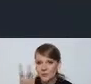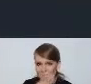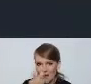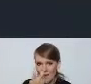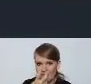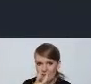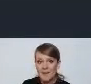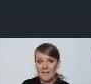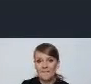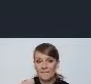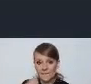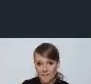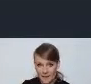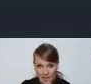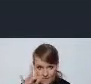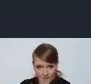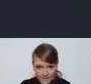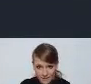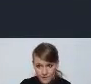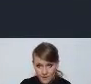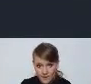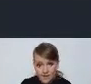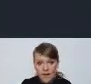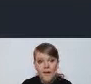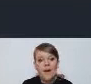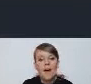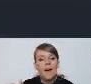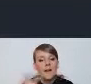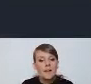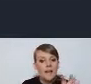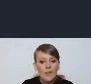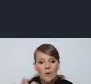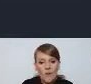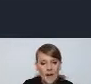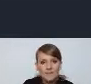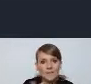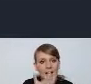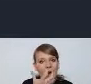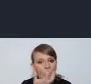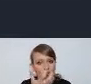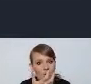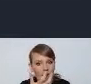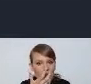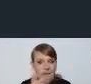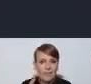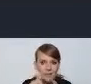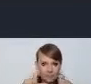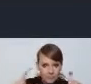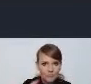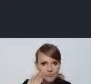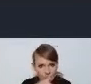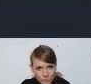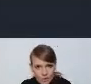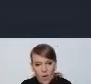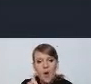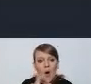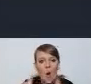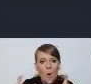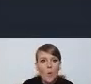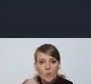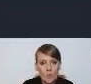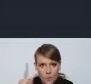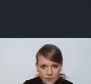bardziej efektywnych, ponieważ to jest termorenowacja placówek głównie oświatowych, obiektów użyteczności publicznej,